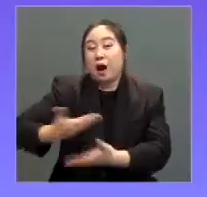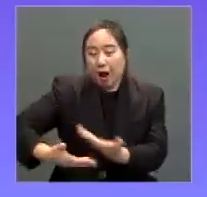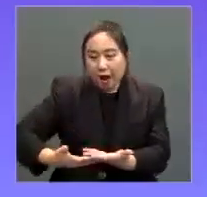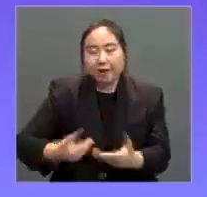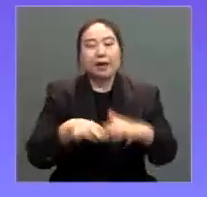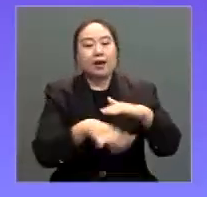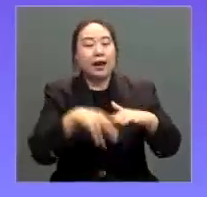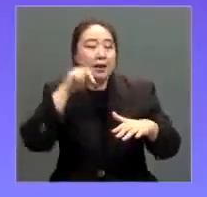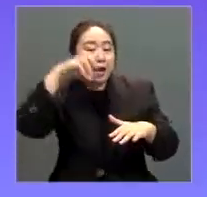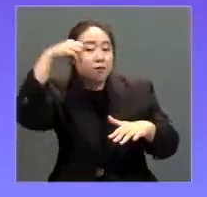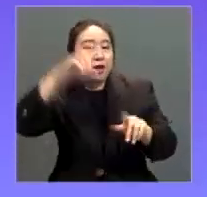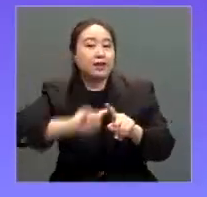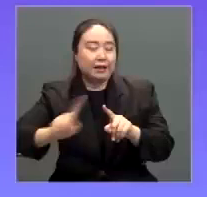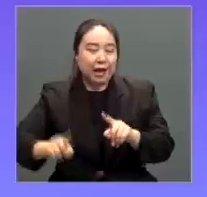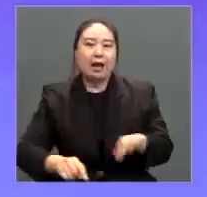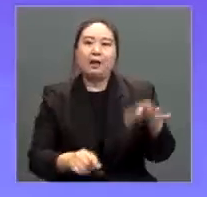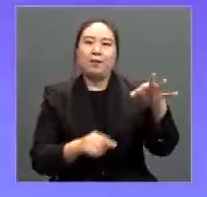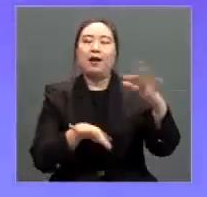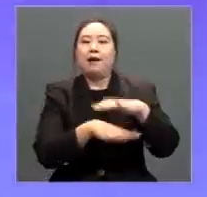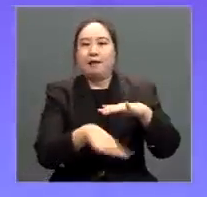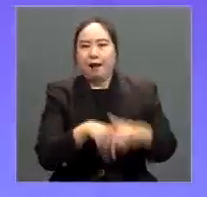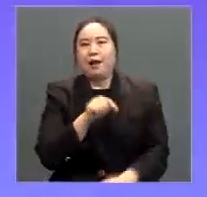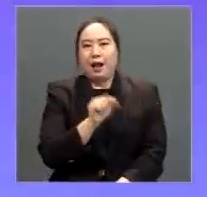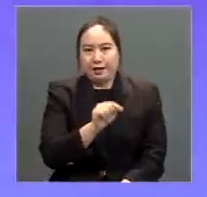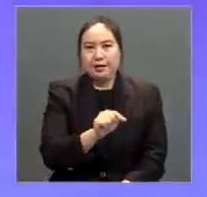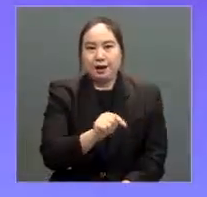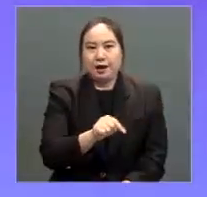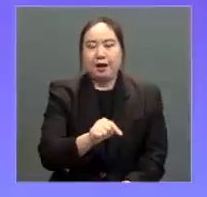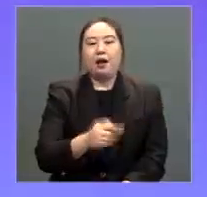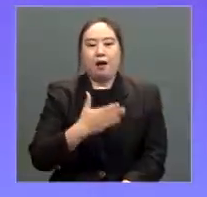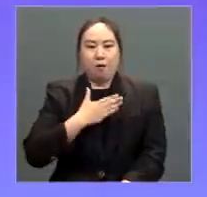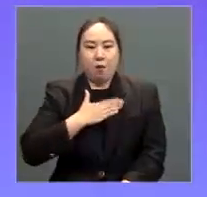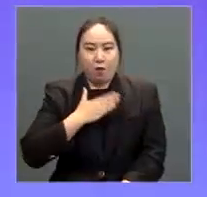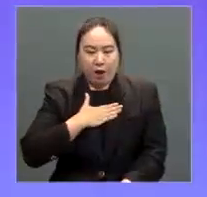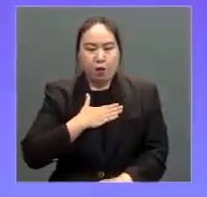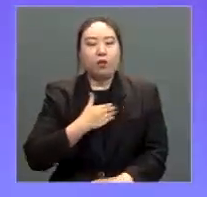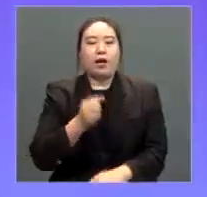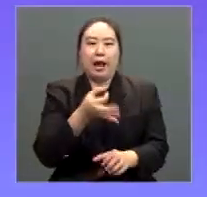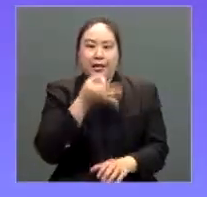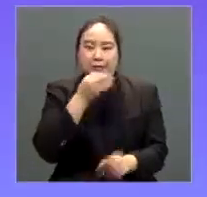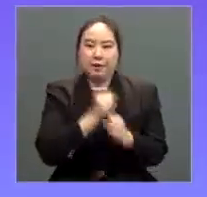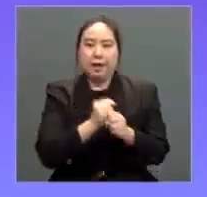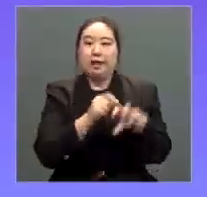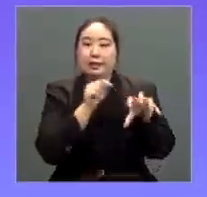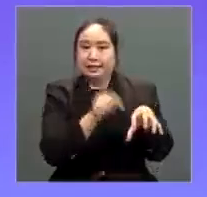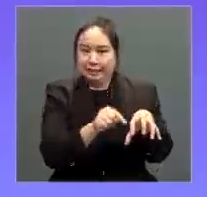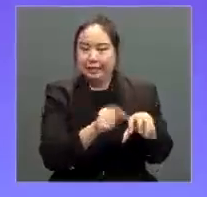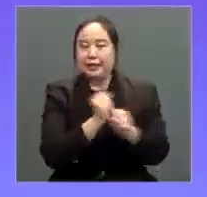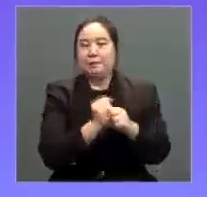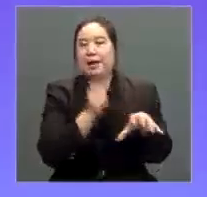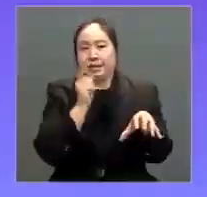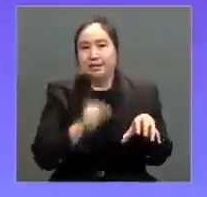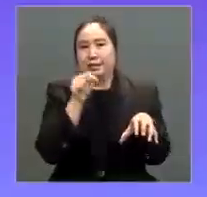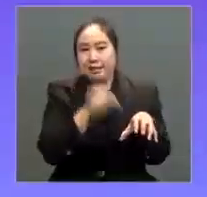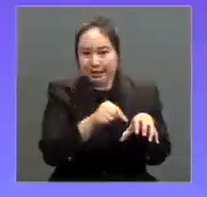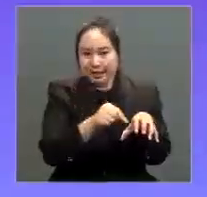านอื่นๆที่เรารู้สึกว่าอันนี้แหละเป็นหลักฐานที่เรายืนยันได้ว่าเราเนี่ยประกอบการอยู่ที่นี่เราทำงานอยู่ที่นี่จริง